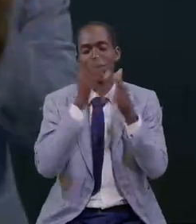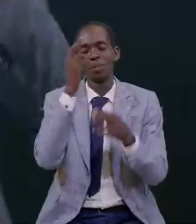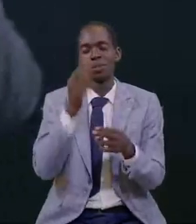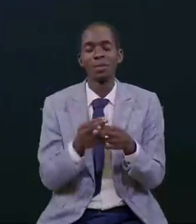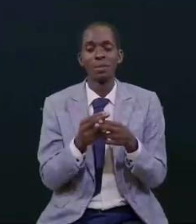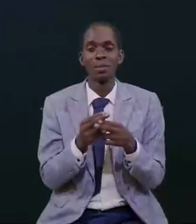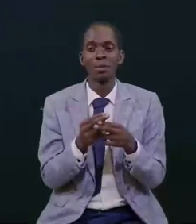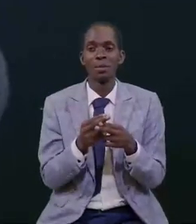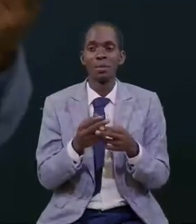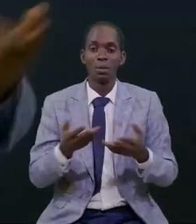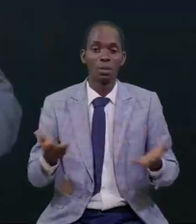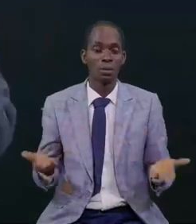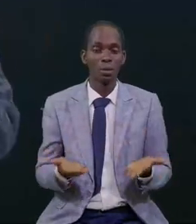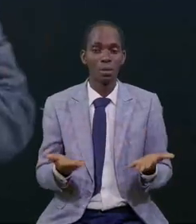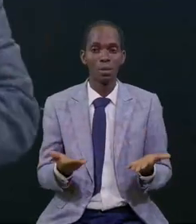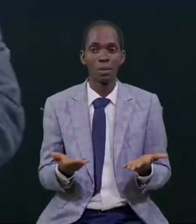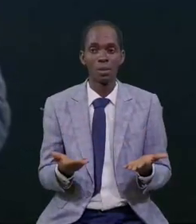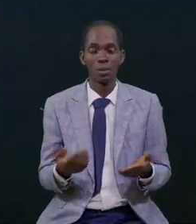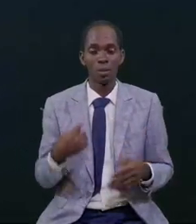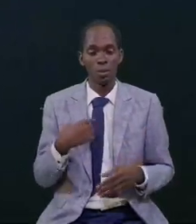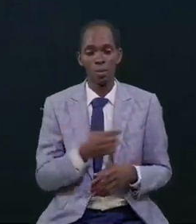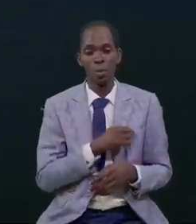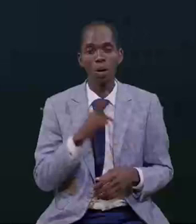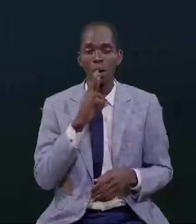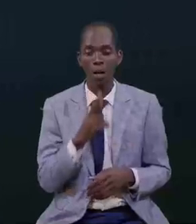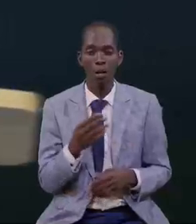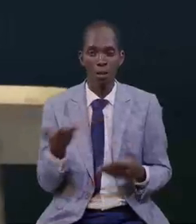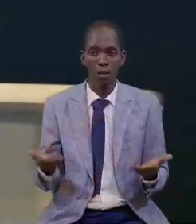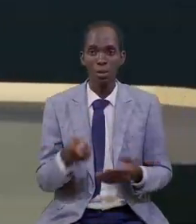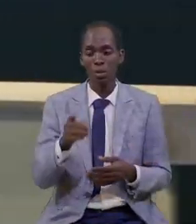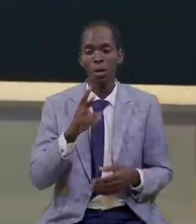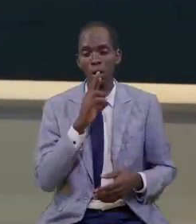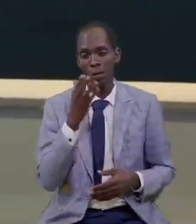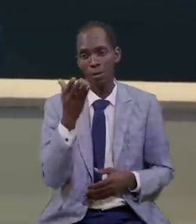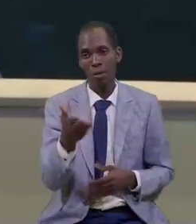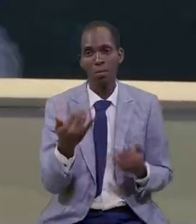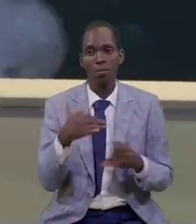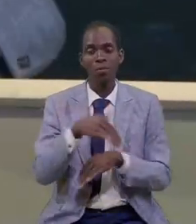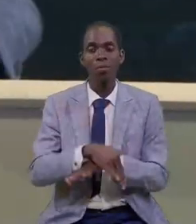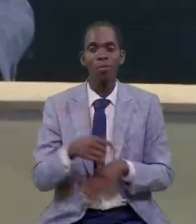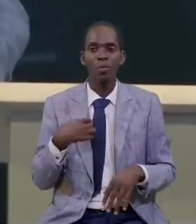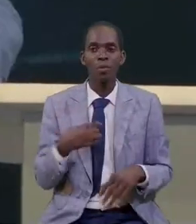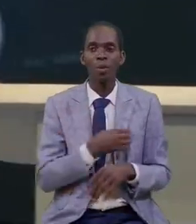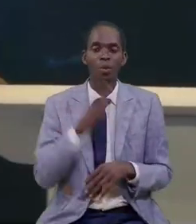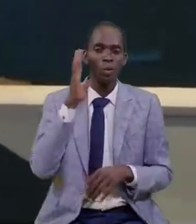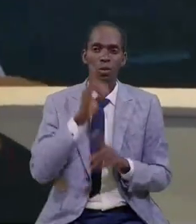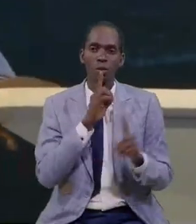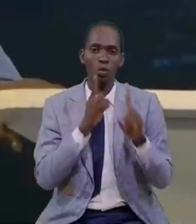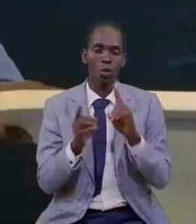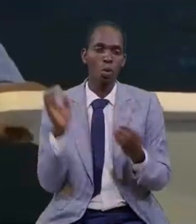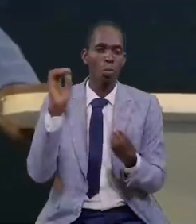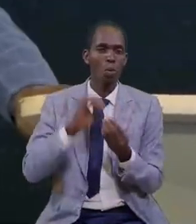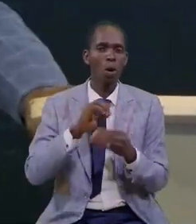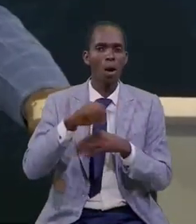nous voici ce soir alors tu es là ce soir et nous parlerons plus de Jésus